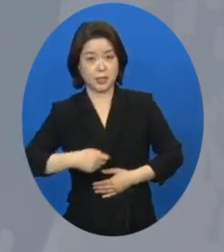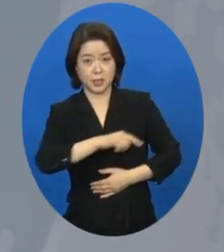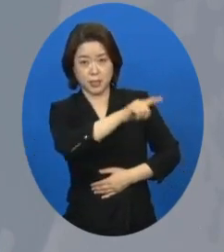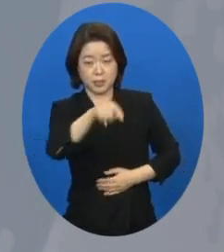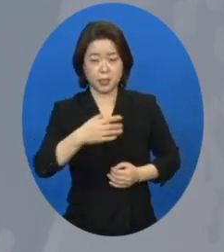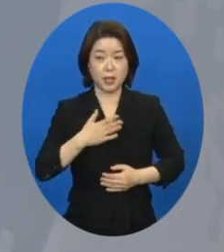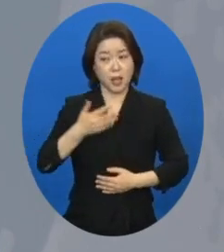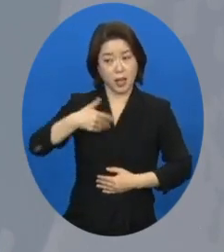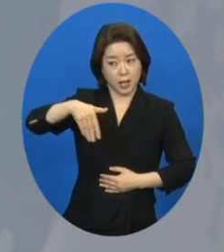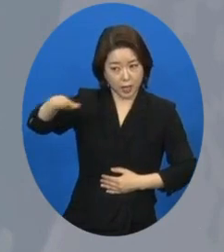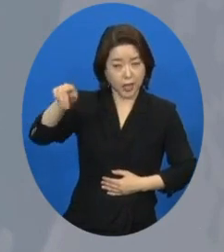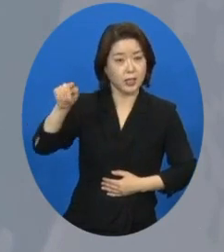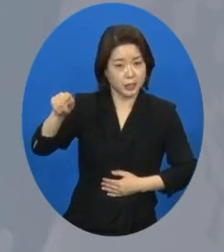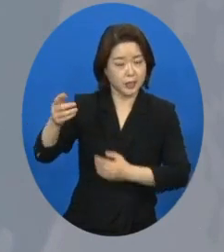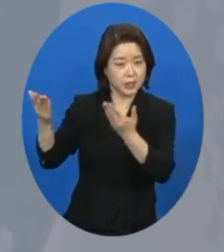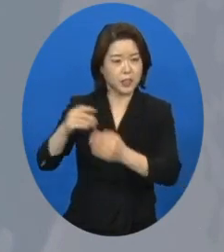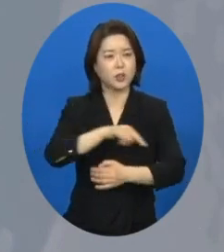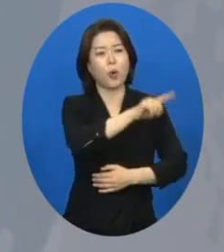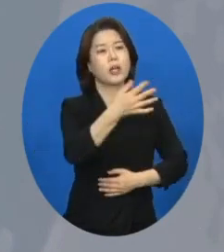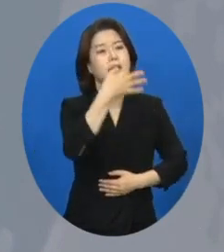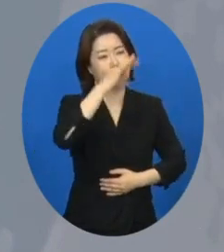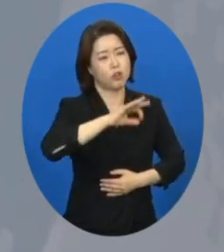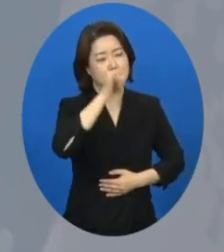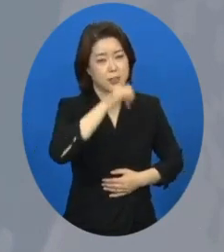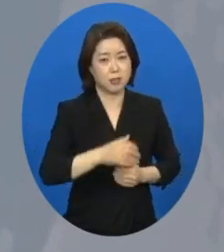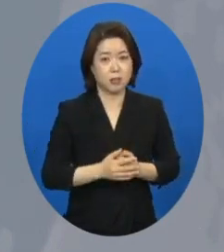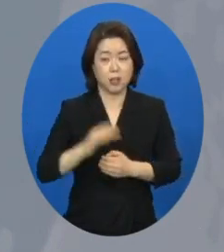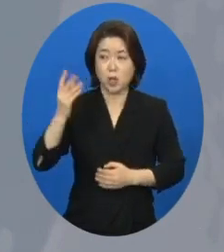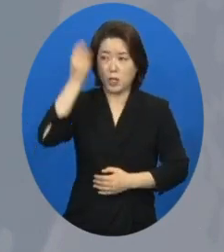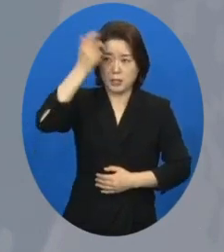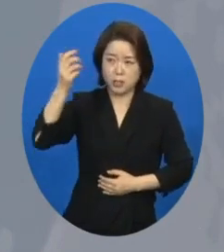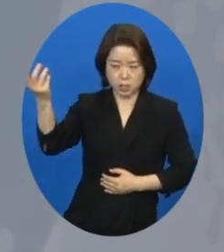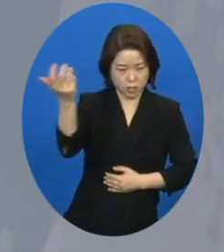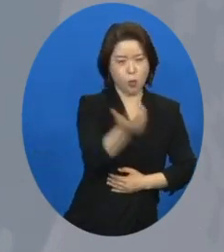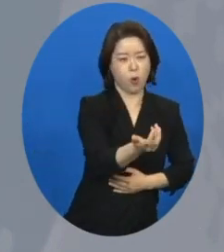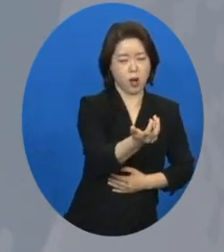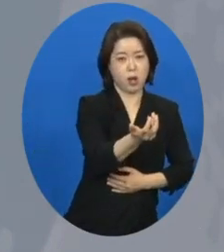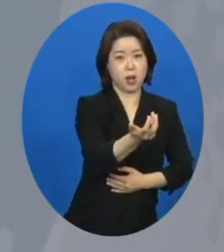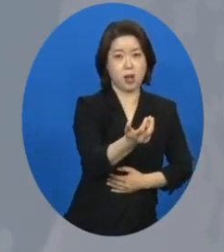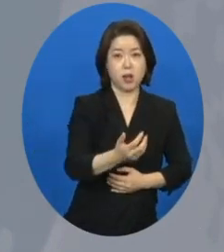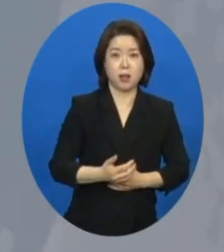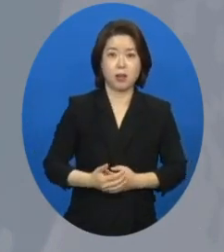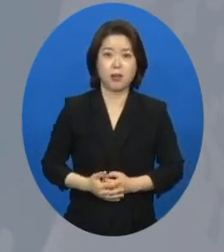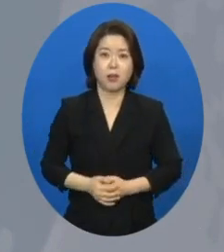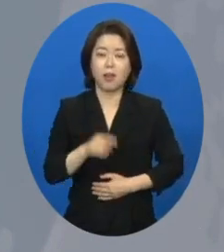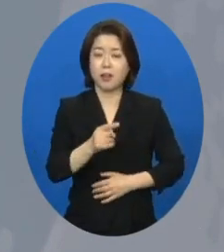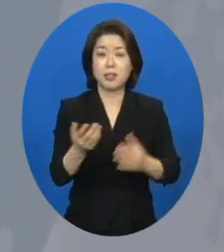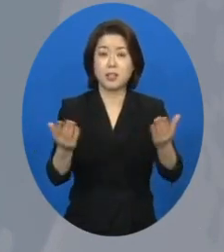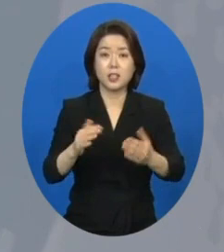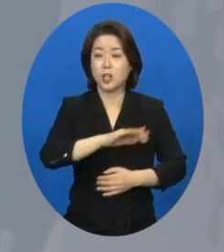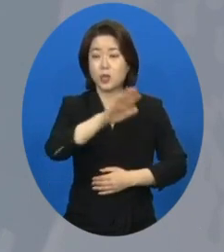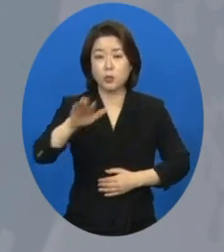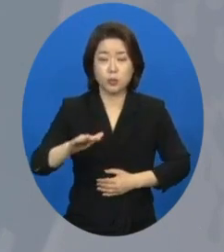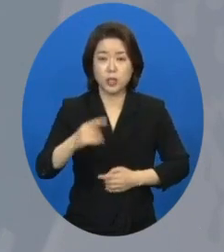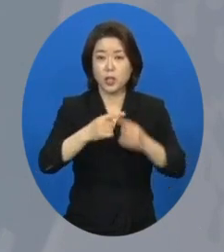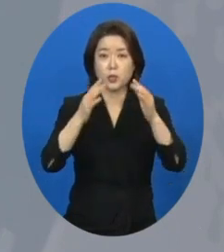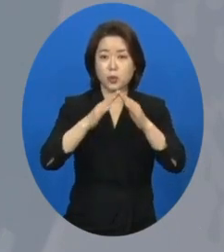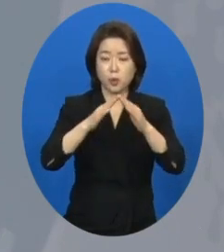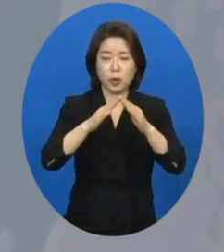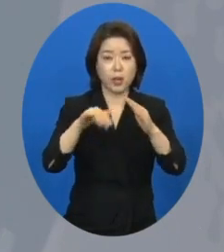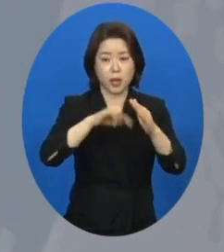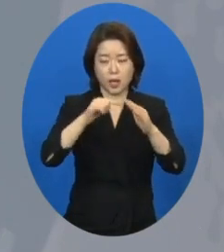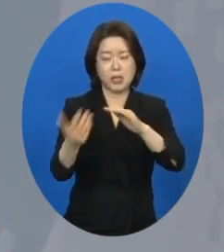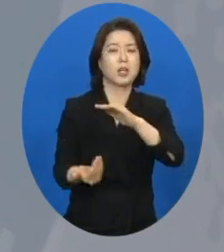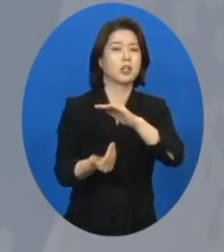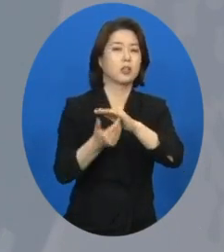내가 가는 것이 너에게 유익하다. 성령이 오실 것이기 때문에 이 일이 지금 우리 교회 안에 이루어지고